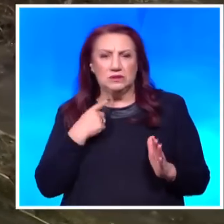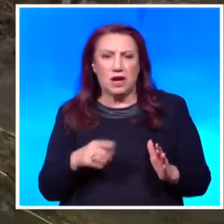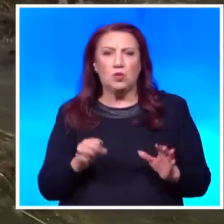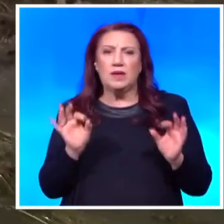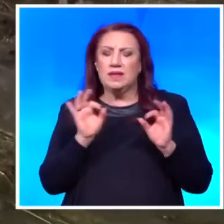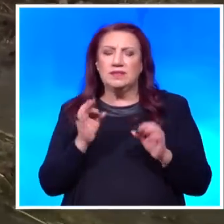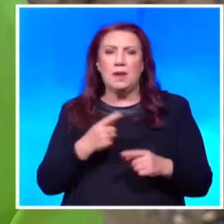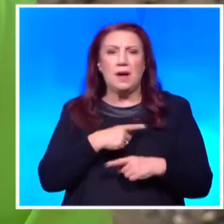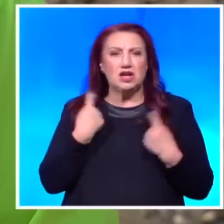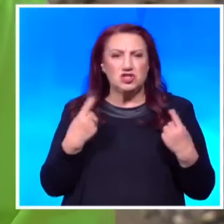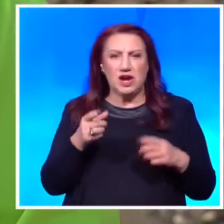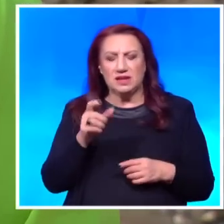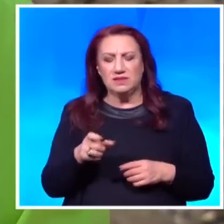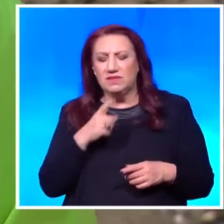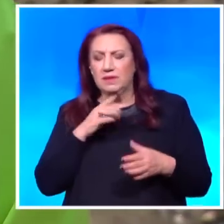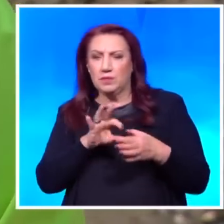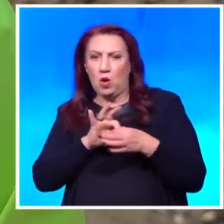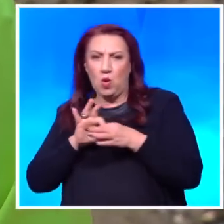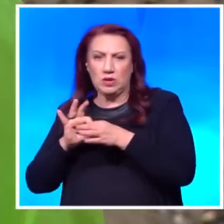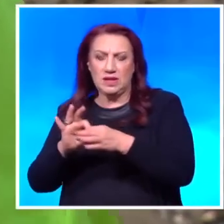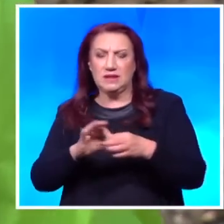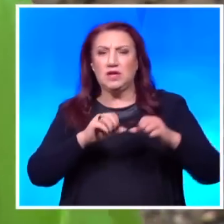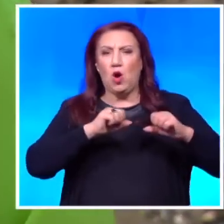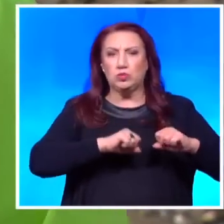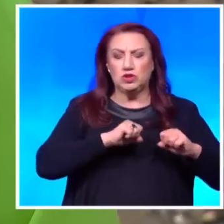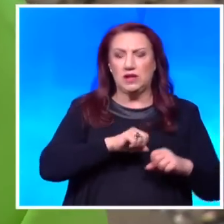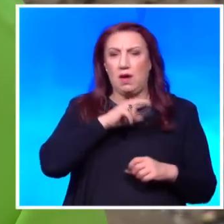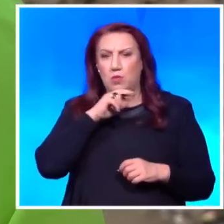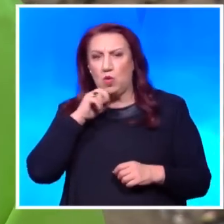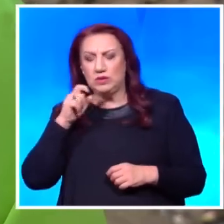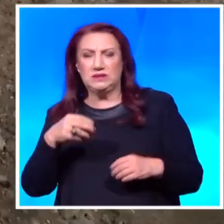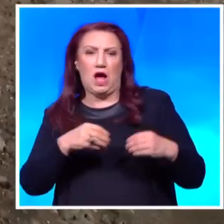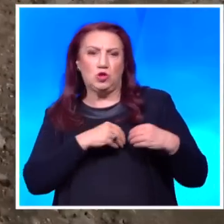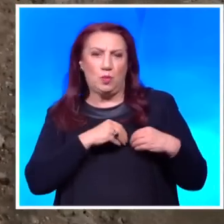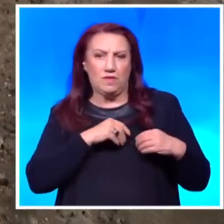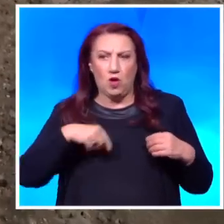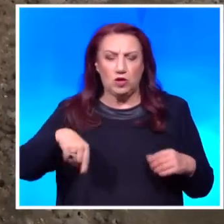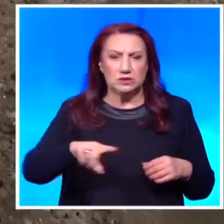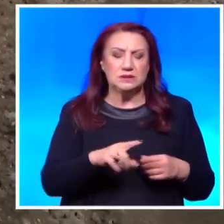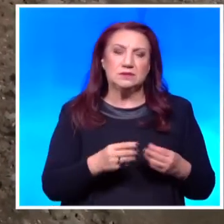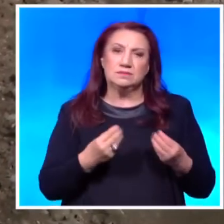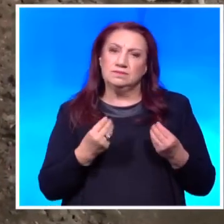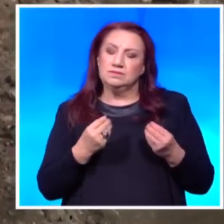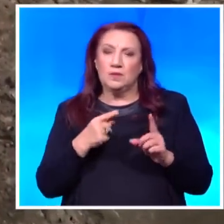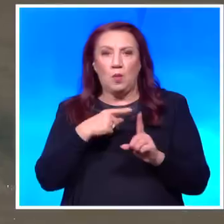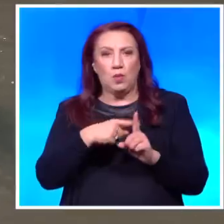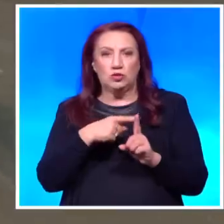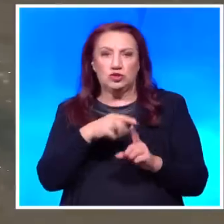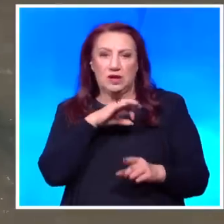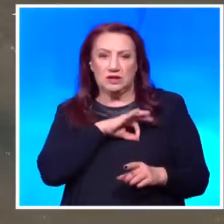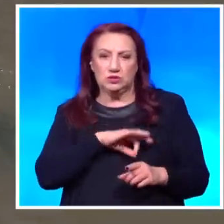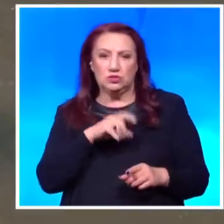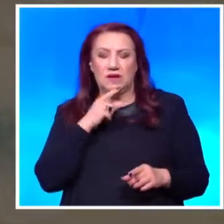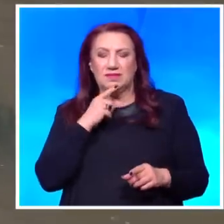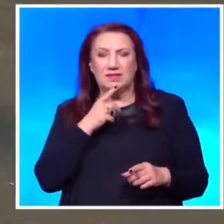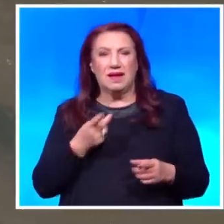координация между община, полиция, пожарна и доброволци, резултатът е на лице и той е положителен. Възстановяването на дигата ще отнеме няколко